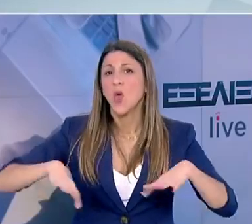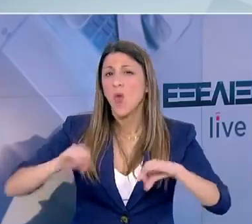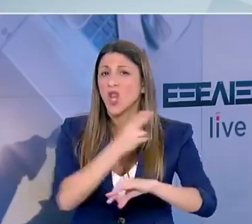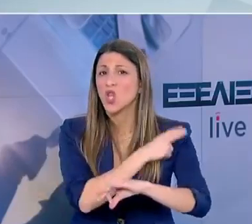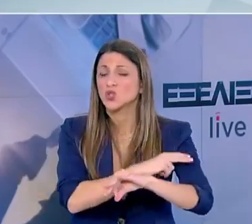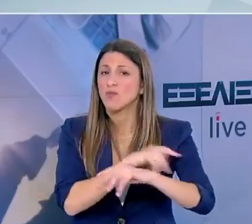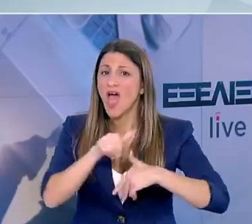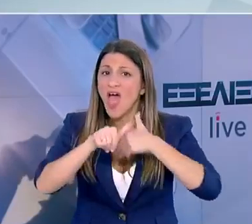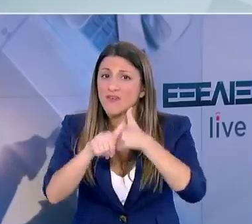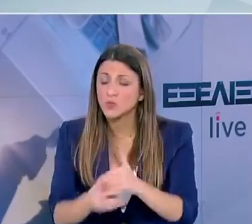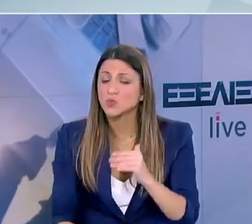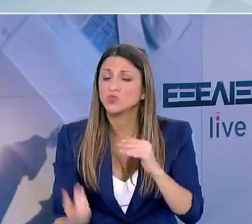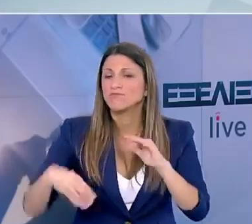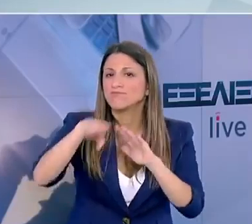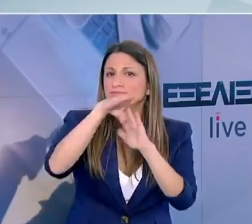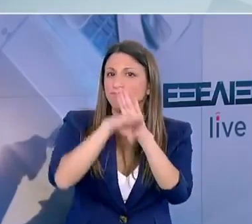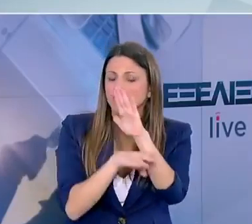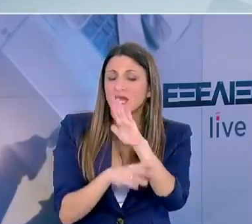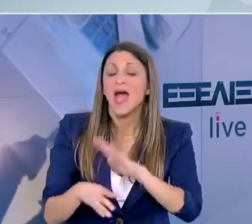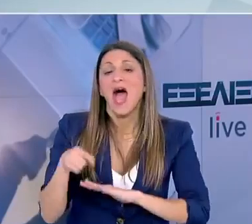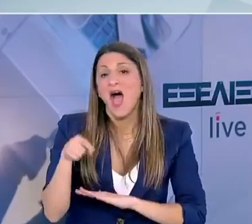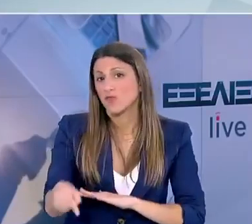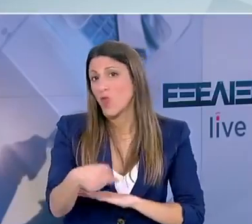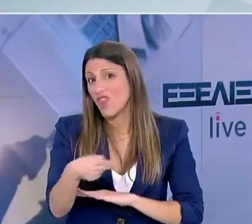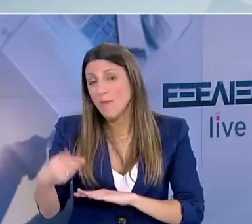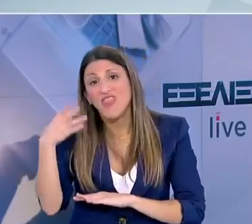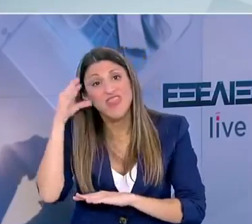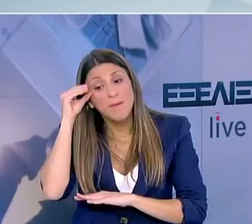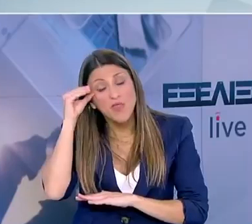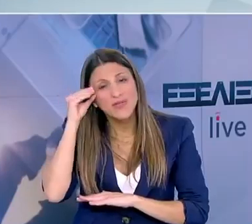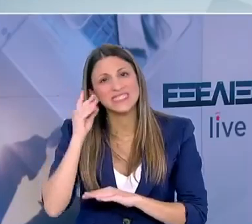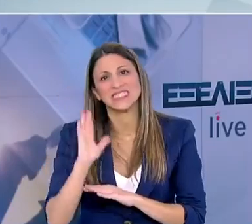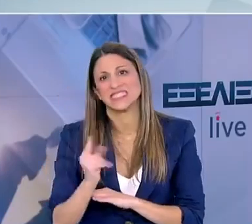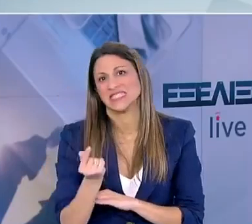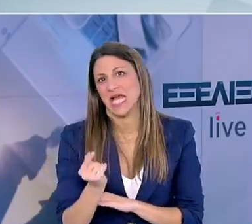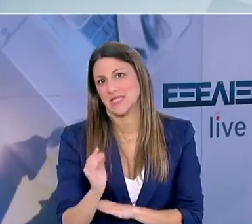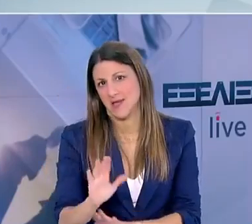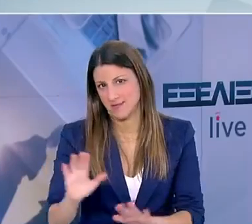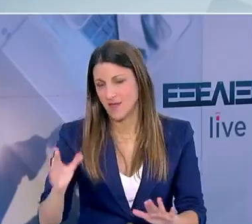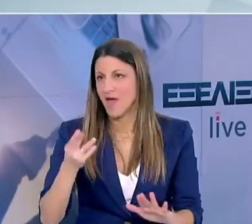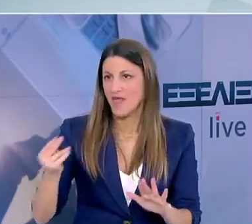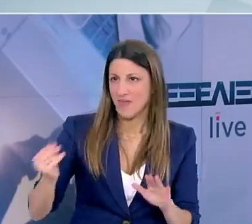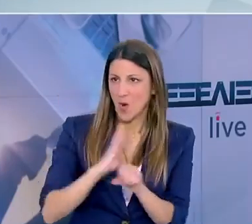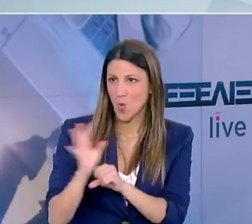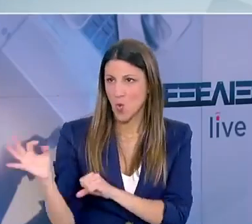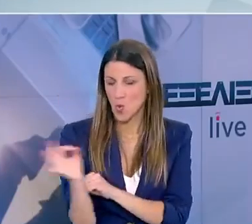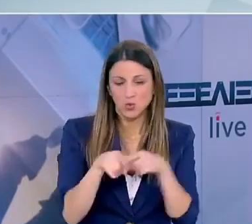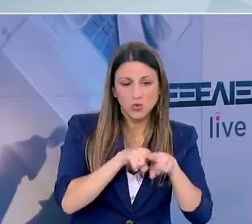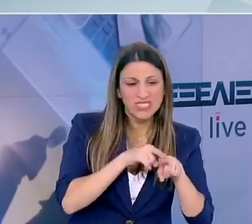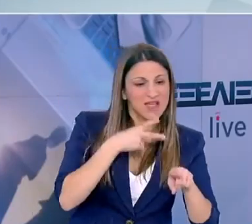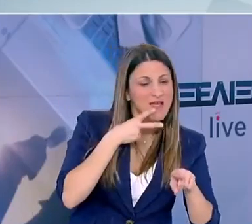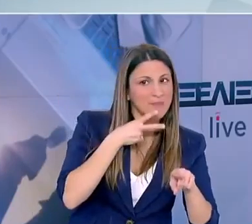μας. Άρα, πολύ σύντομα θα έχουμε απάντηση για αυτό το ερώτημα, το οποίο είναι εξαιρετικά ενδιαφέρον και βέβαια και επιστημονικά ενδιαφέρον. Ο